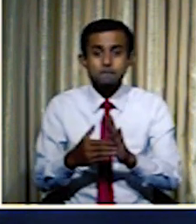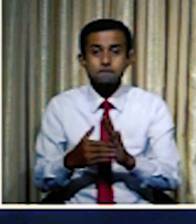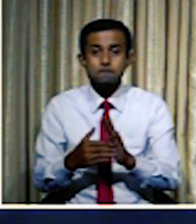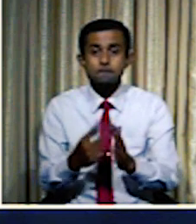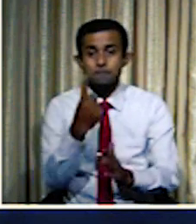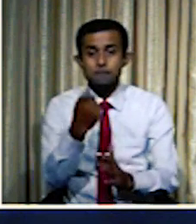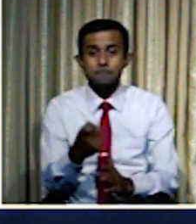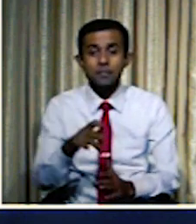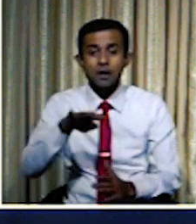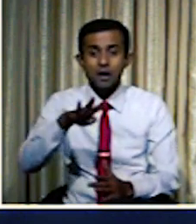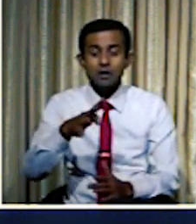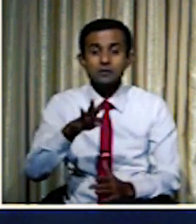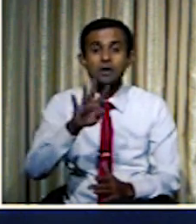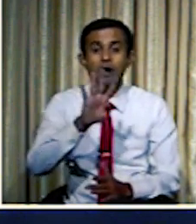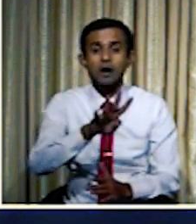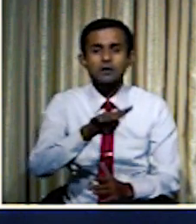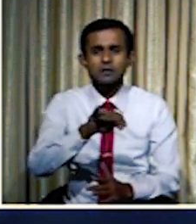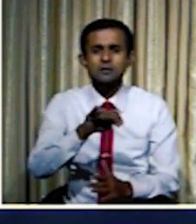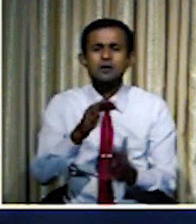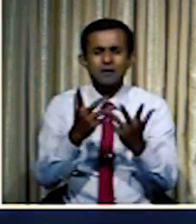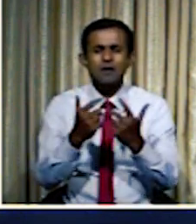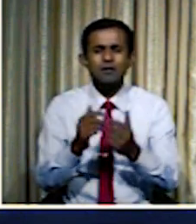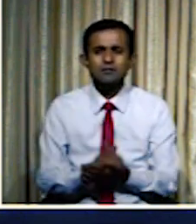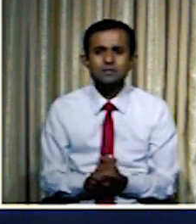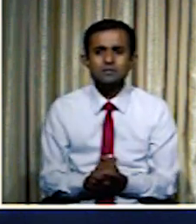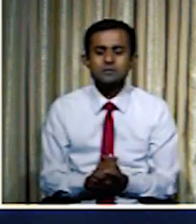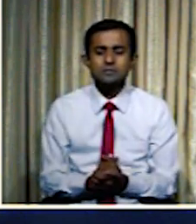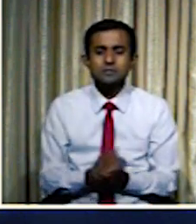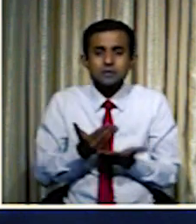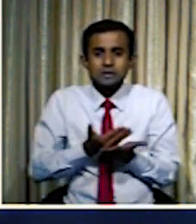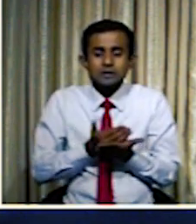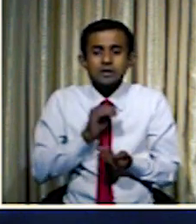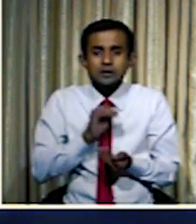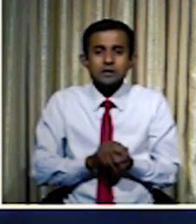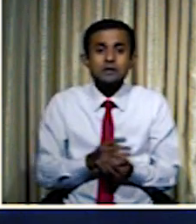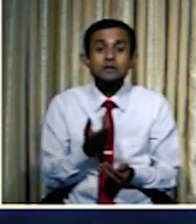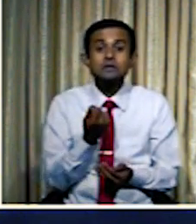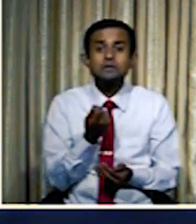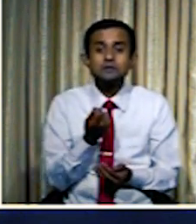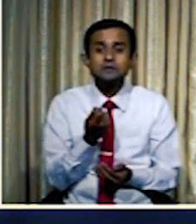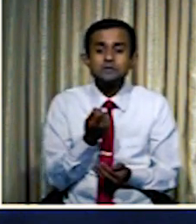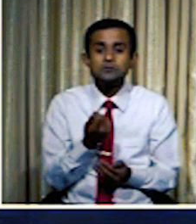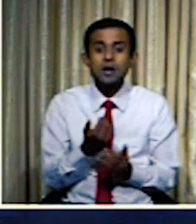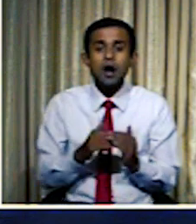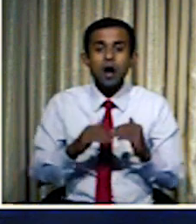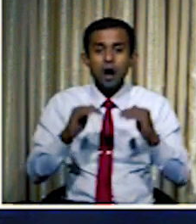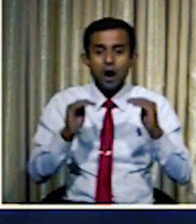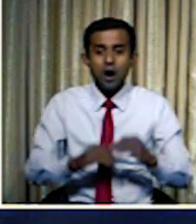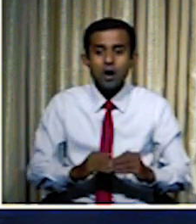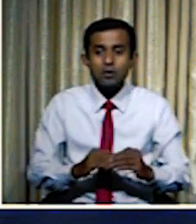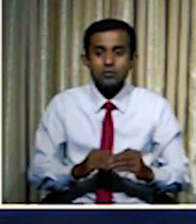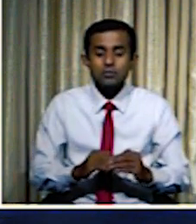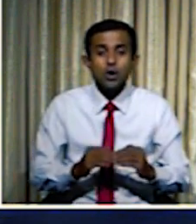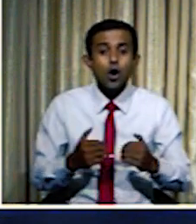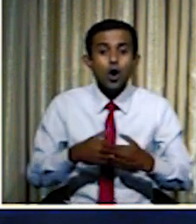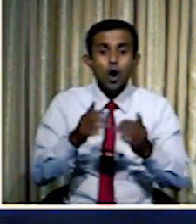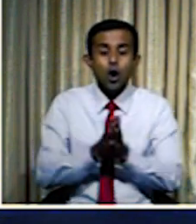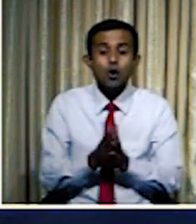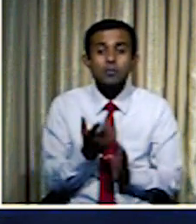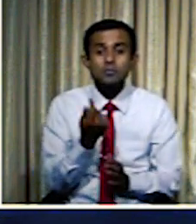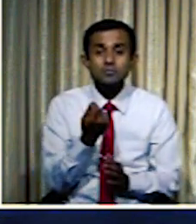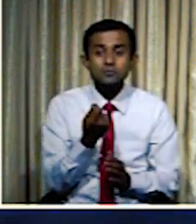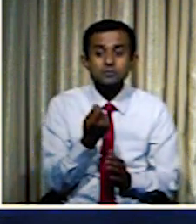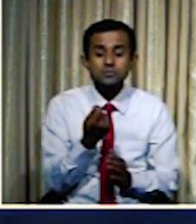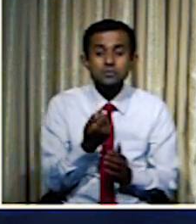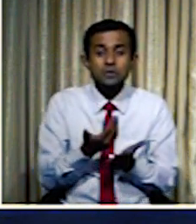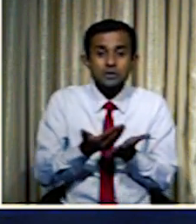1440 ගානෙන්. එතකොට අතේ තියෙන මුදල් වලින් මේක අඩු කරෝතින්, ඒ කියන්නේ සියලු මුදල් වලින්